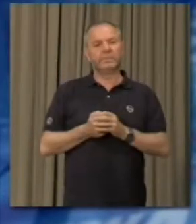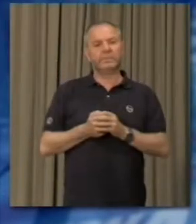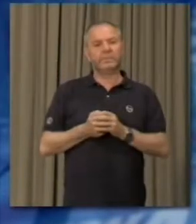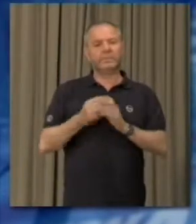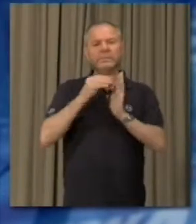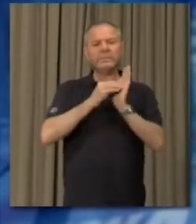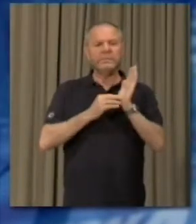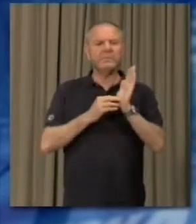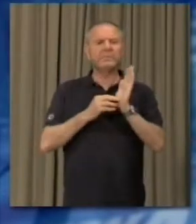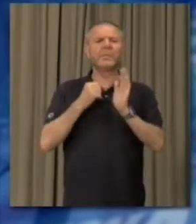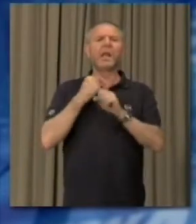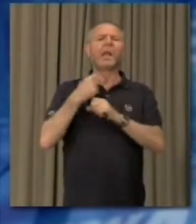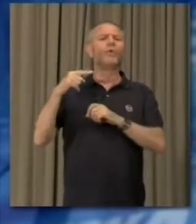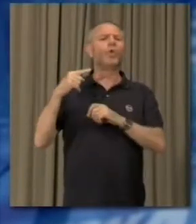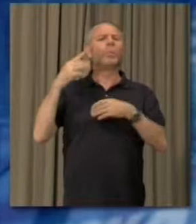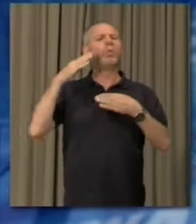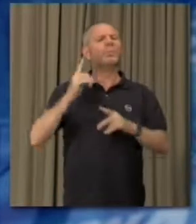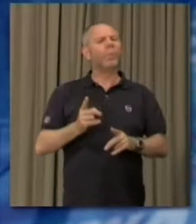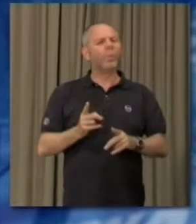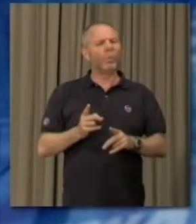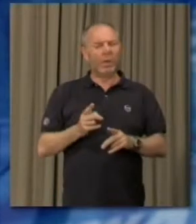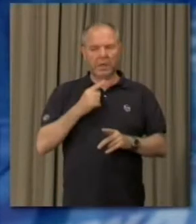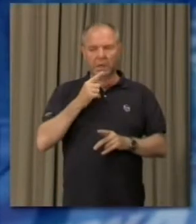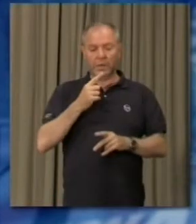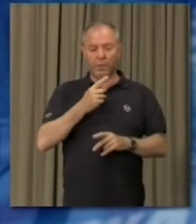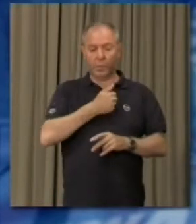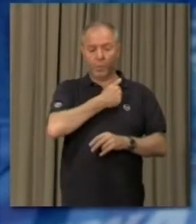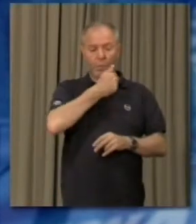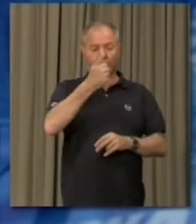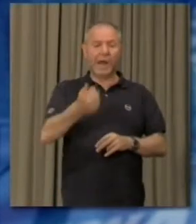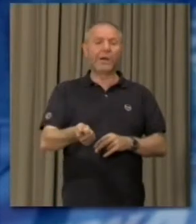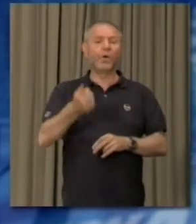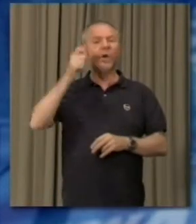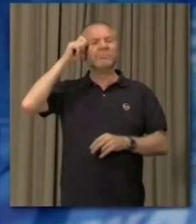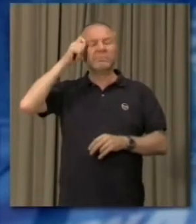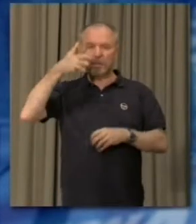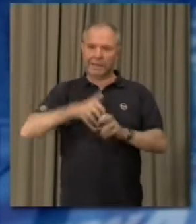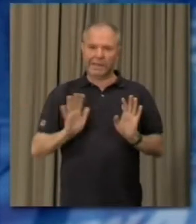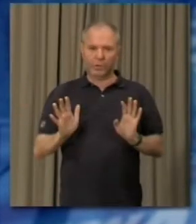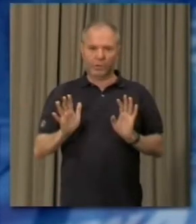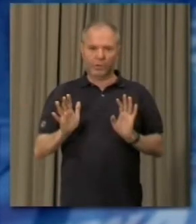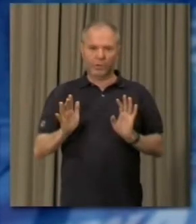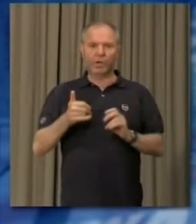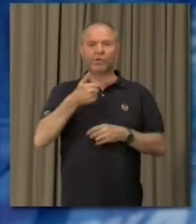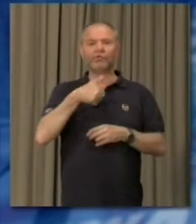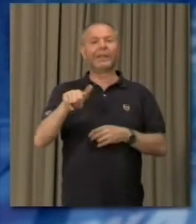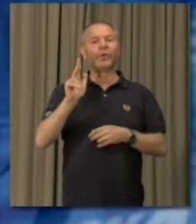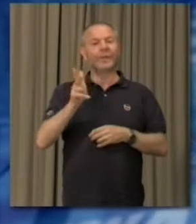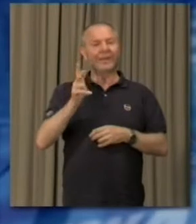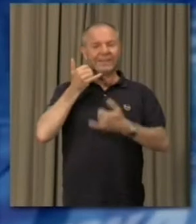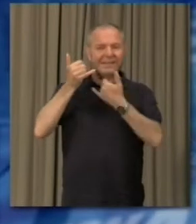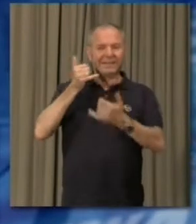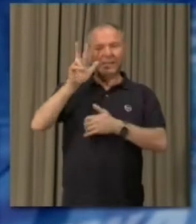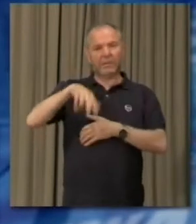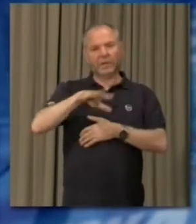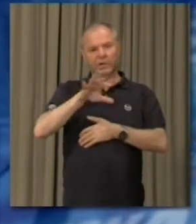dati sull'operato della polizia, nel corso dell'ultimo anno si è verificata una diminuzione dei reati. Le chiamate al 113 sono state 3.520